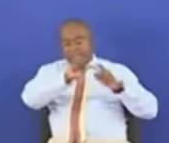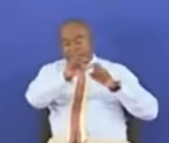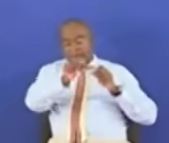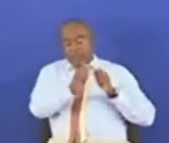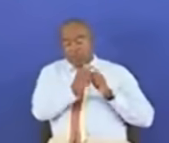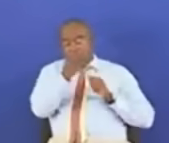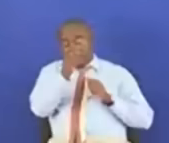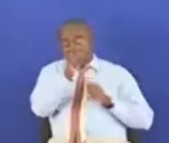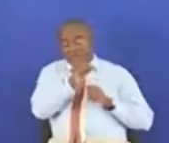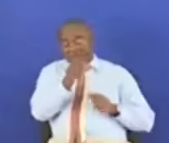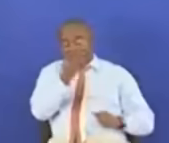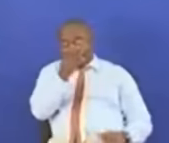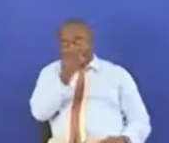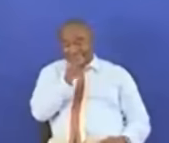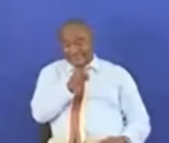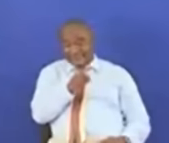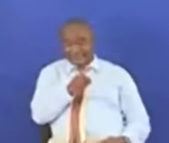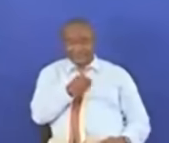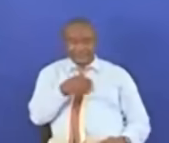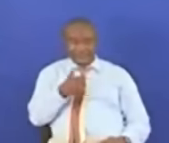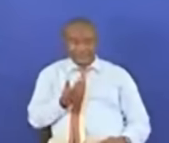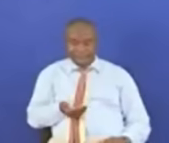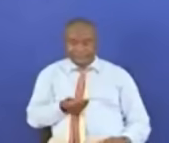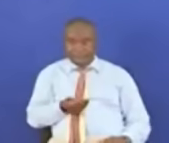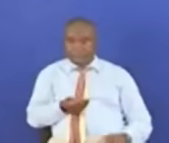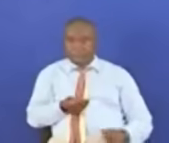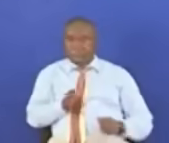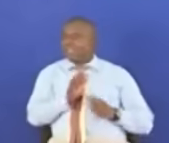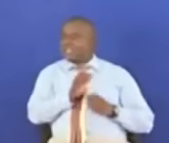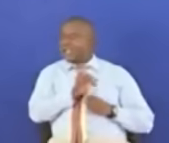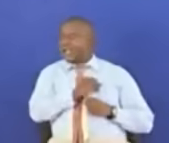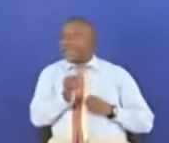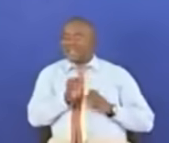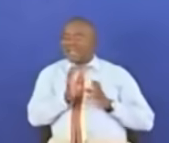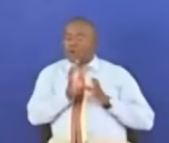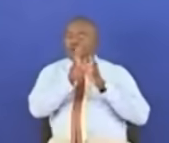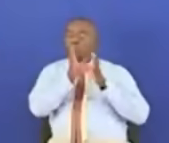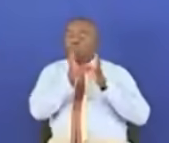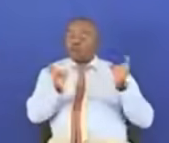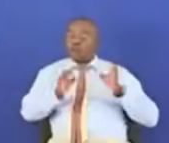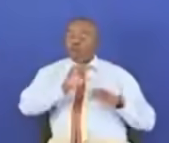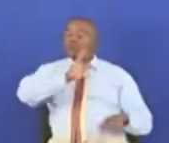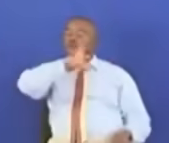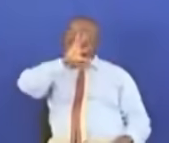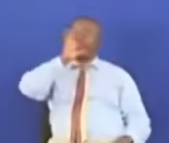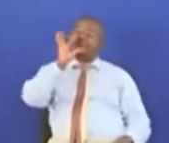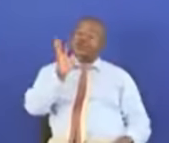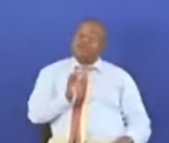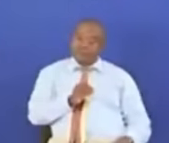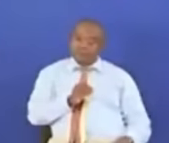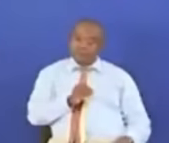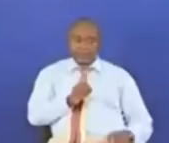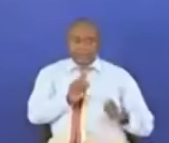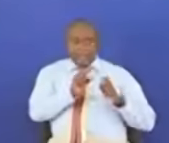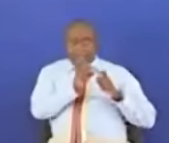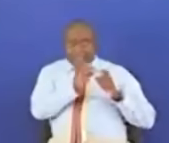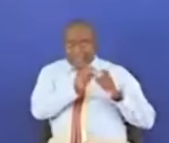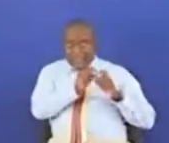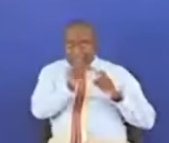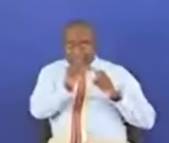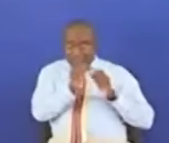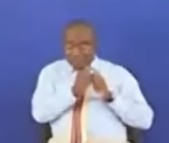ndogo ya 4 ya katiba yetu inazuia ubaguzi wa aina zote. Na ukienda kwenye ibara ya 13 ibara ndogo ya